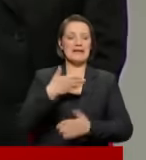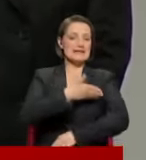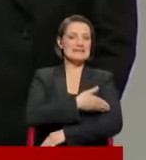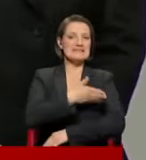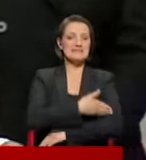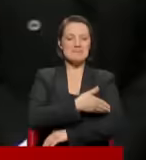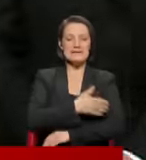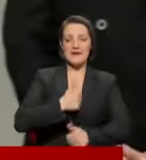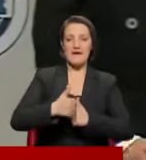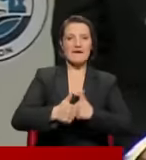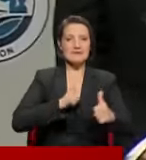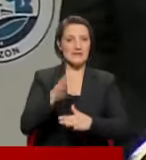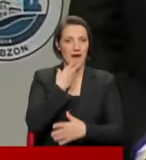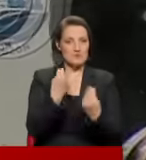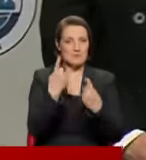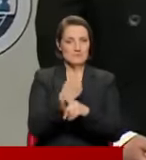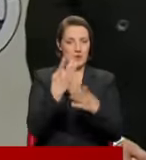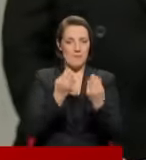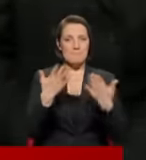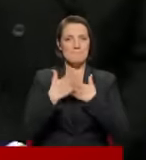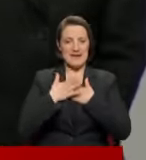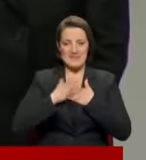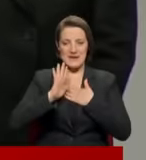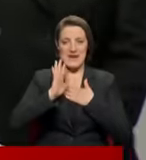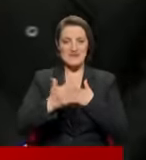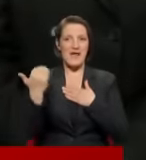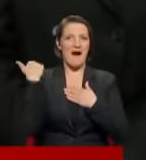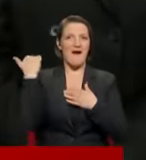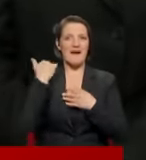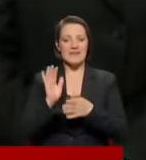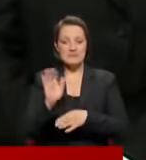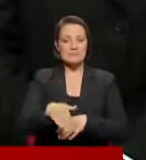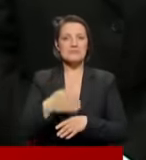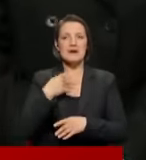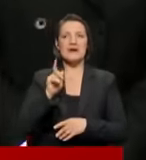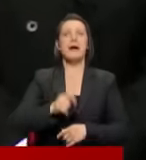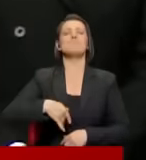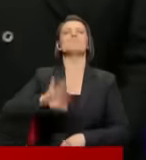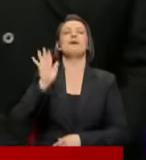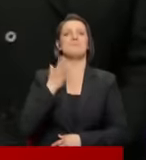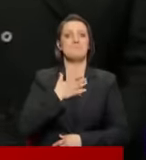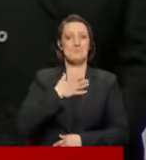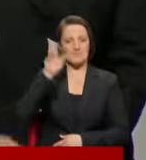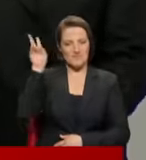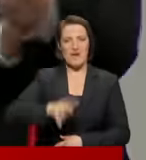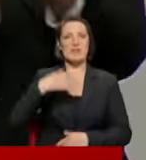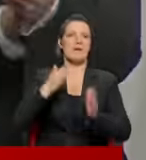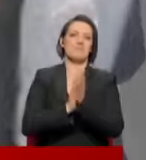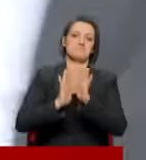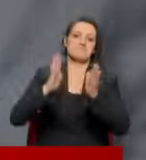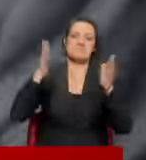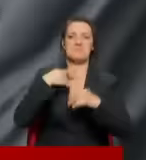Hizmette yarıştan güzel bir şey olabilir mi? Beni geçeni arkadan çelme takmama. Vallahi de billahi de